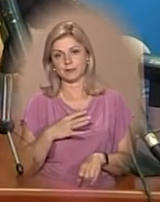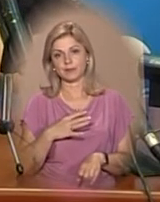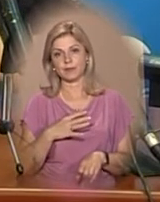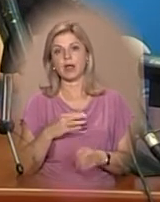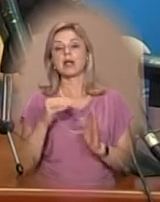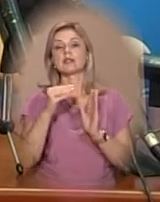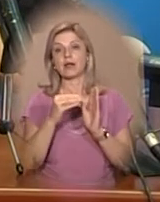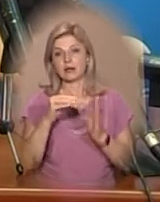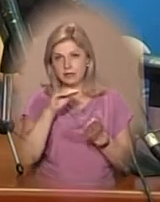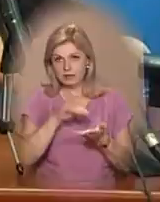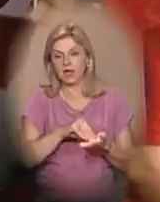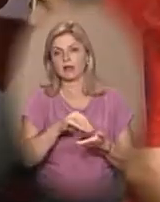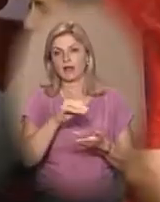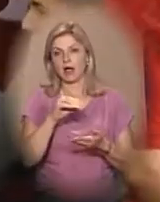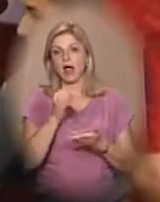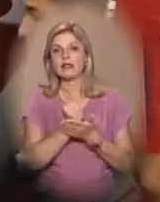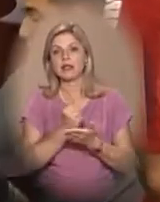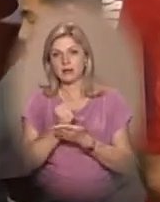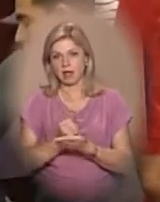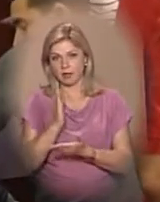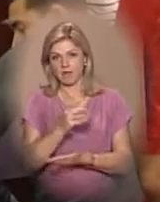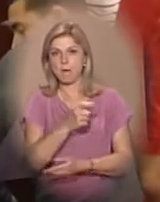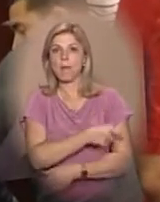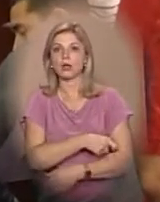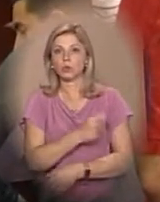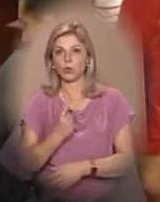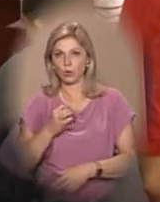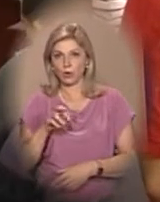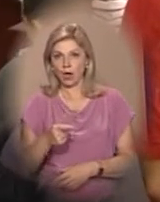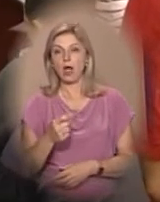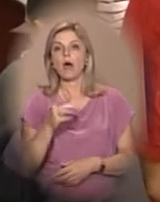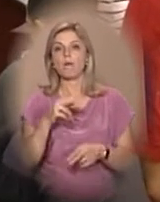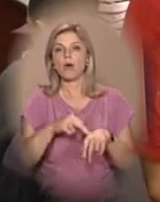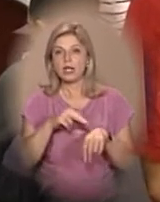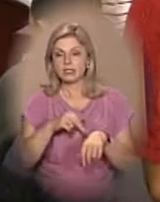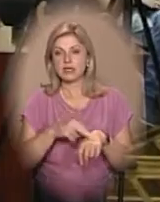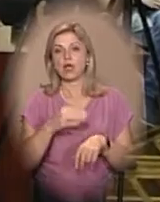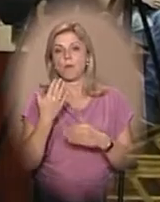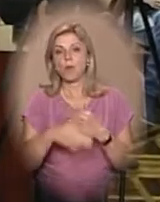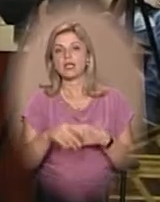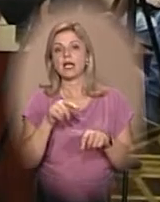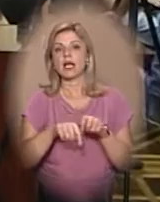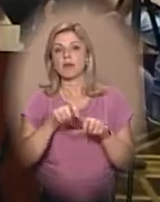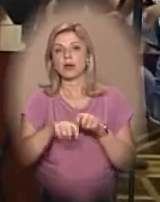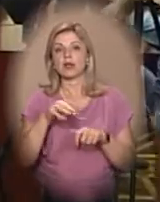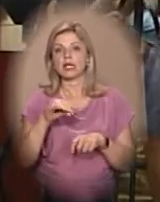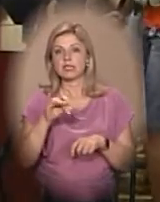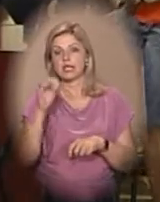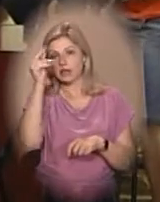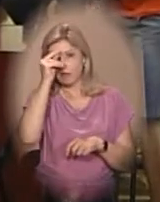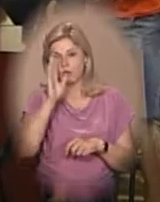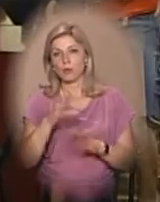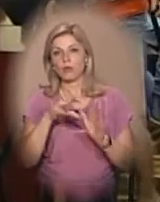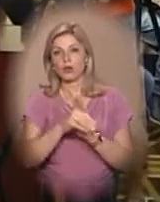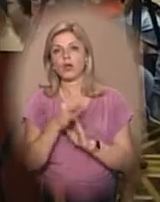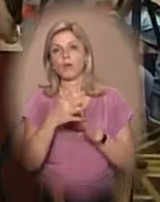стать кандидатами в патрульную полицию. У Миколаєві до складу патрульної поліції після тестувань і навчання планується залучити близько 400